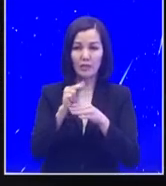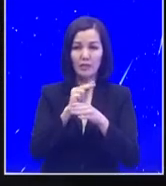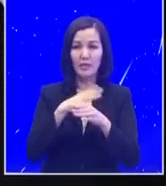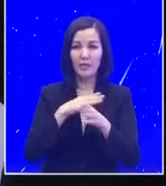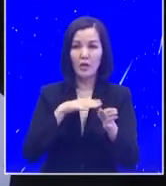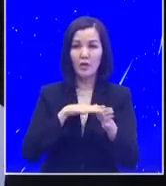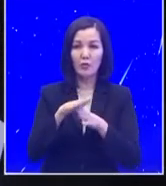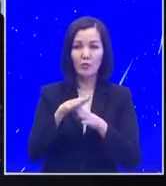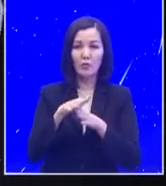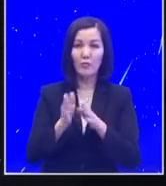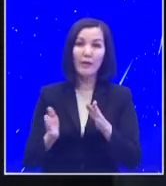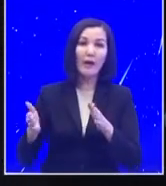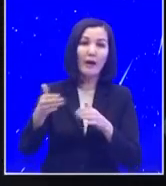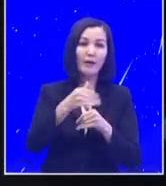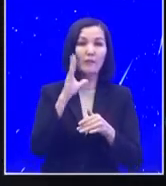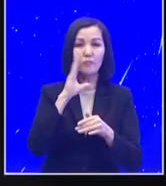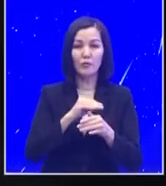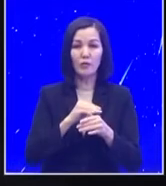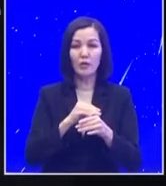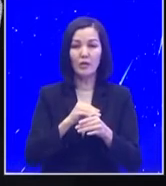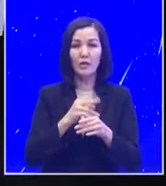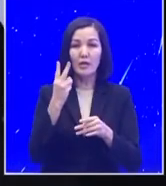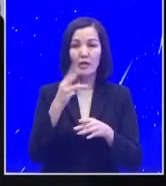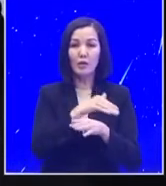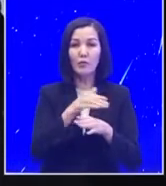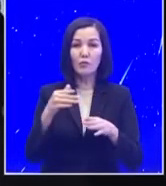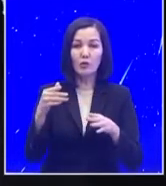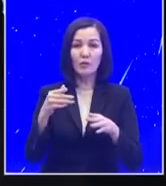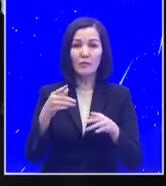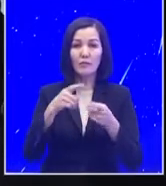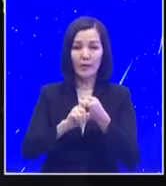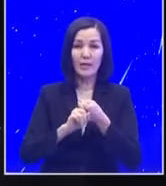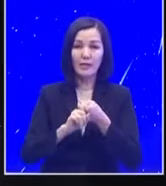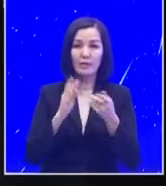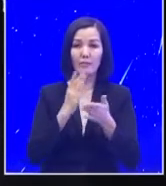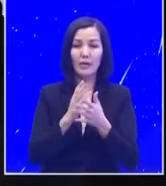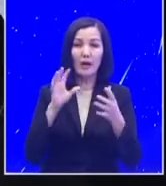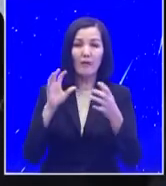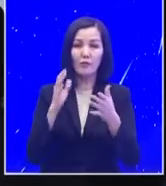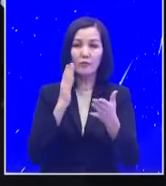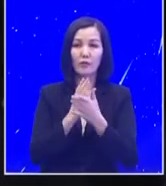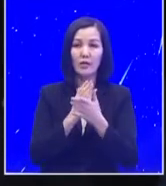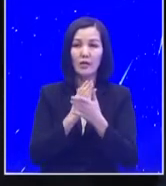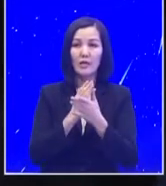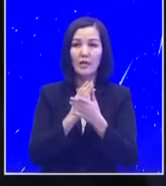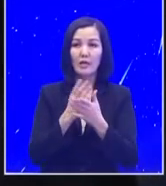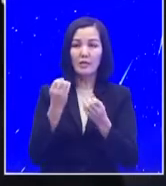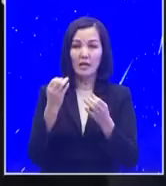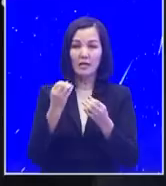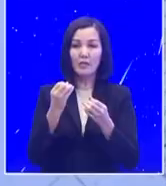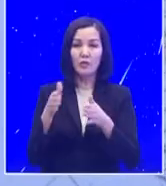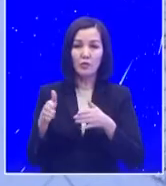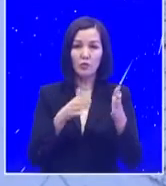толығымен былай қарай шығып кете аламыз, ана жол қосылады және жастар екі автобус жүреді. И қазір тротуармен ары қарай жолдарды